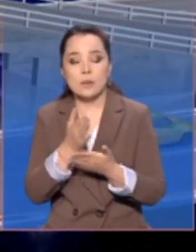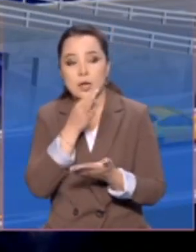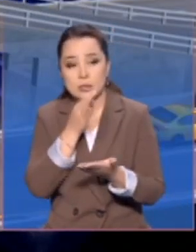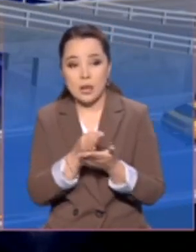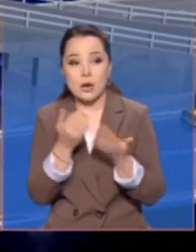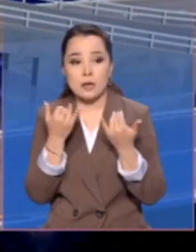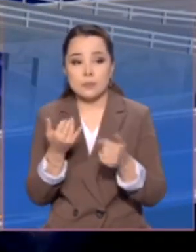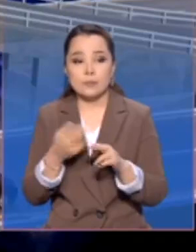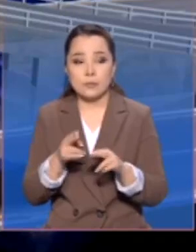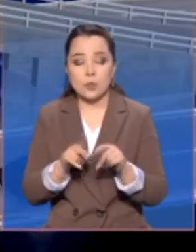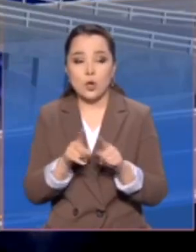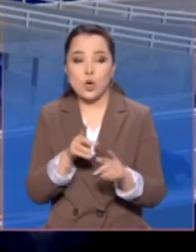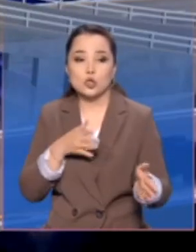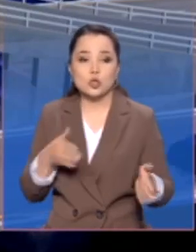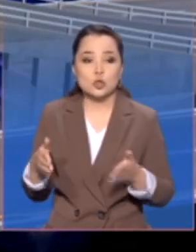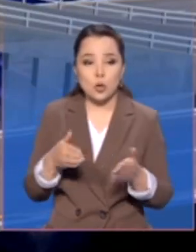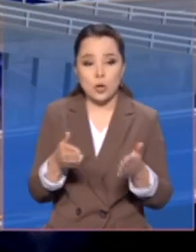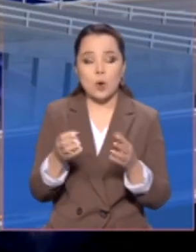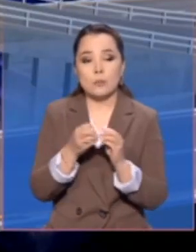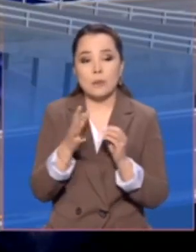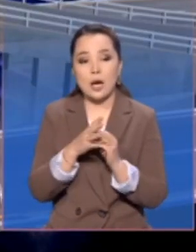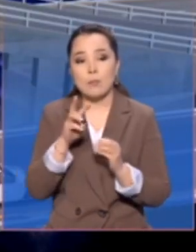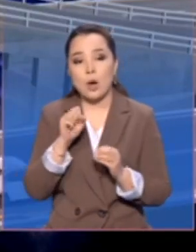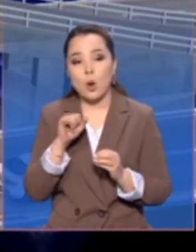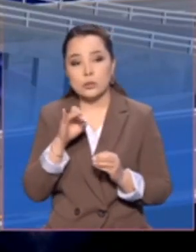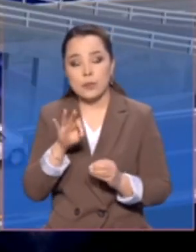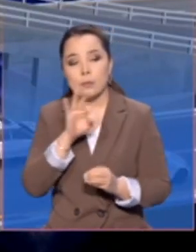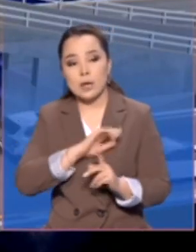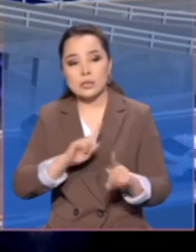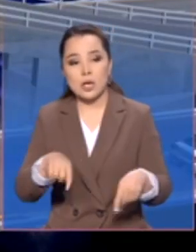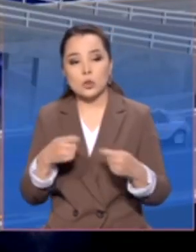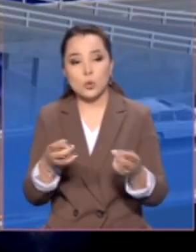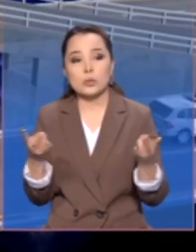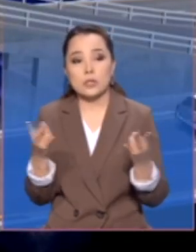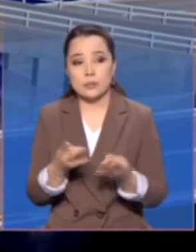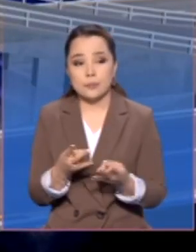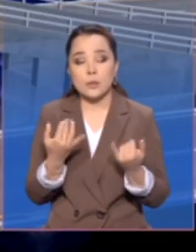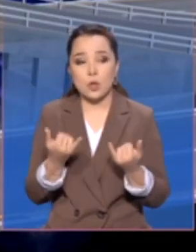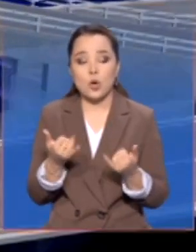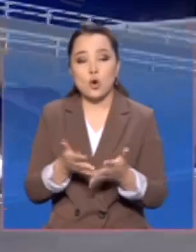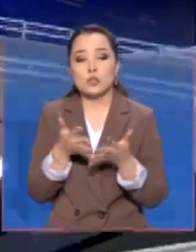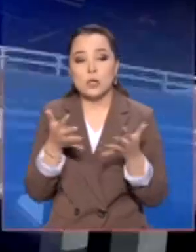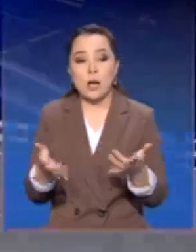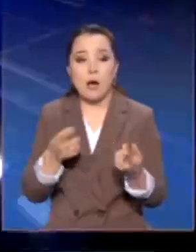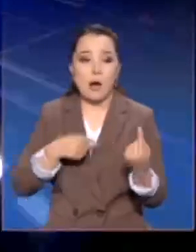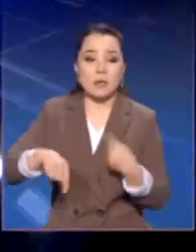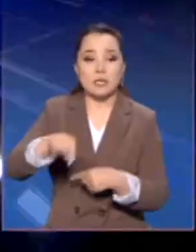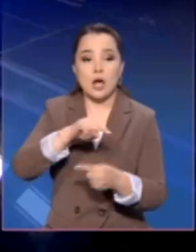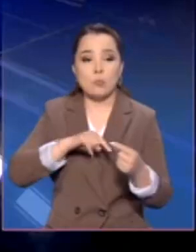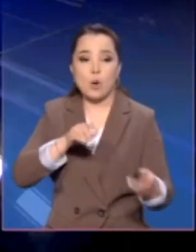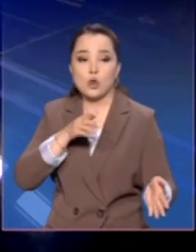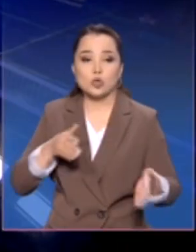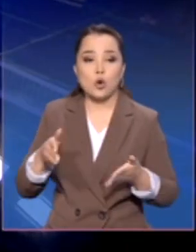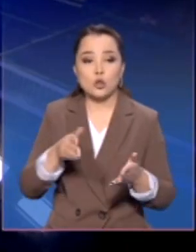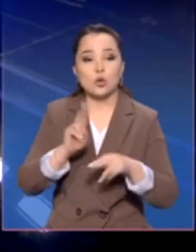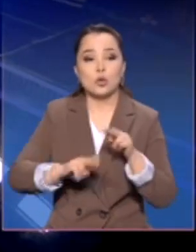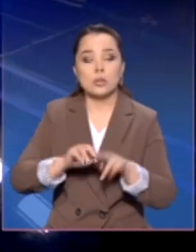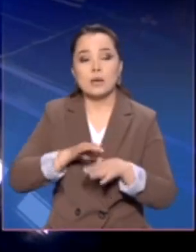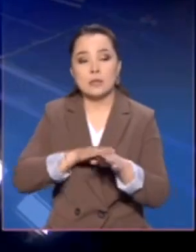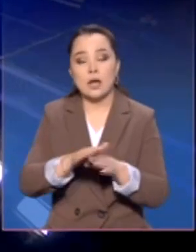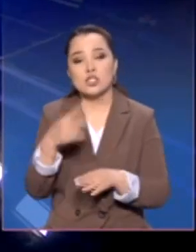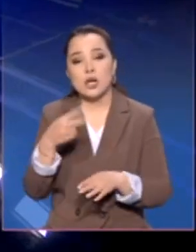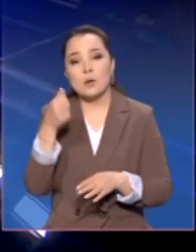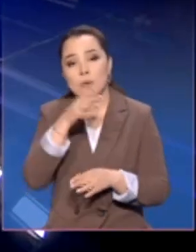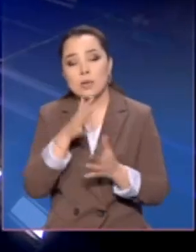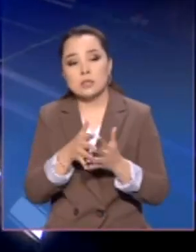белгілі. Тас жол 15 маусым күні пайдалануға берілуі тиіс. Бұл үлкен айналма жолдың құрылысы басталғанына да